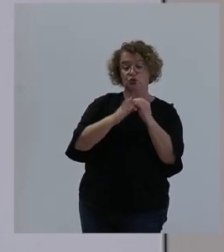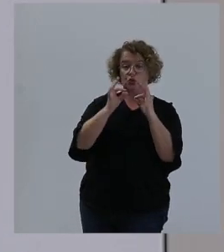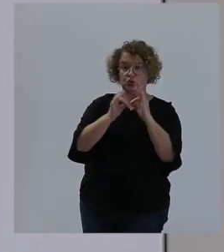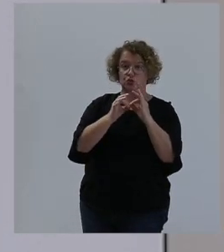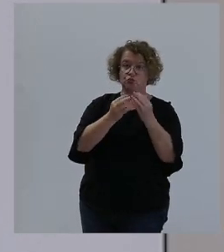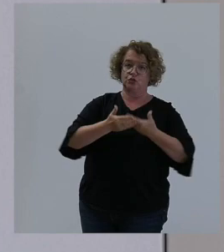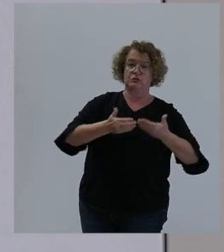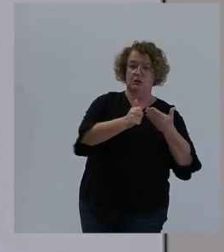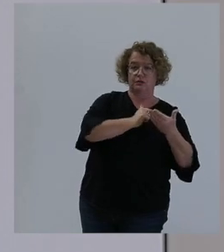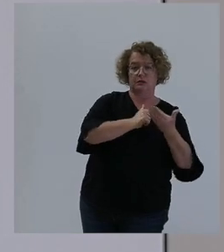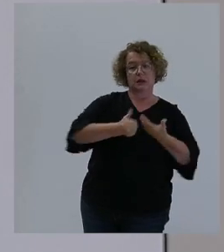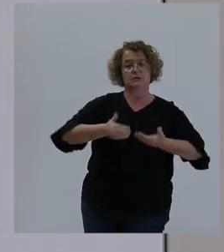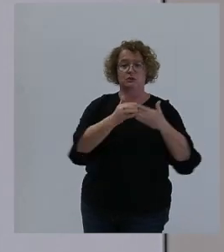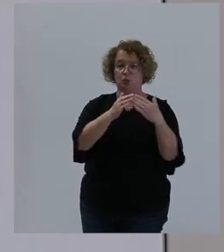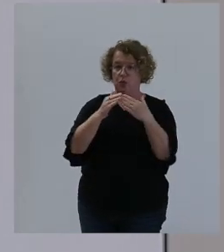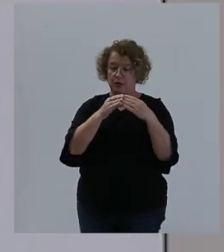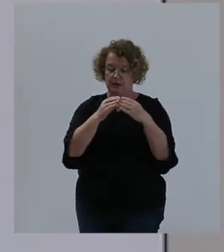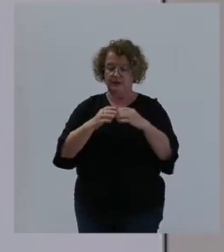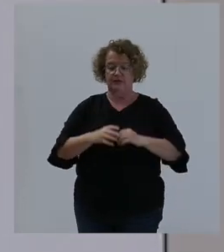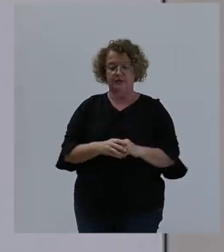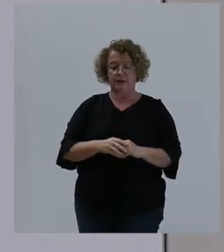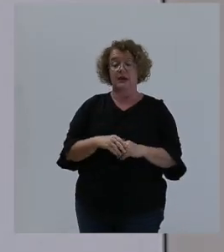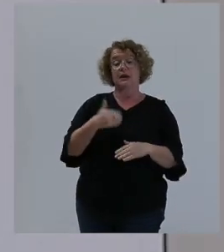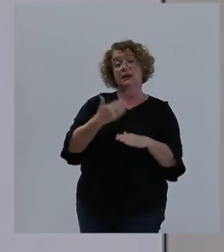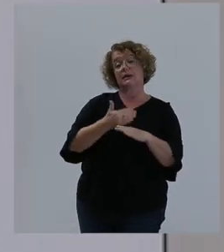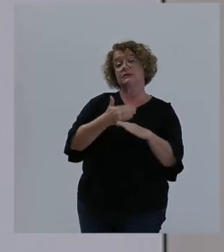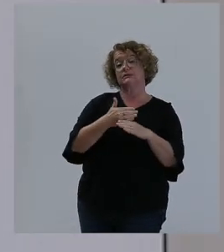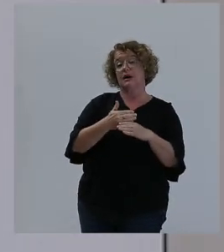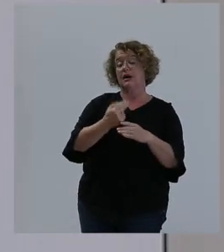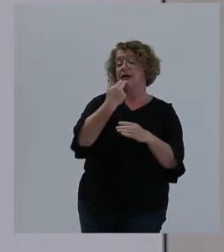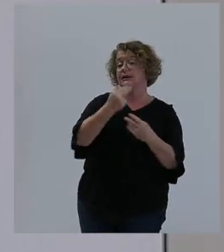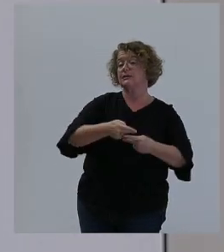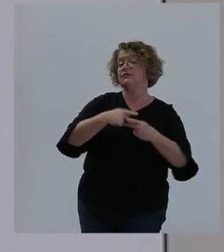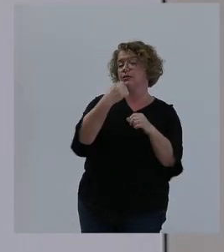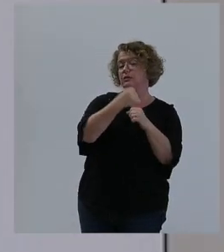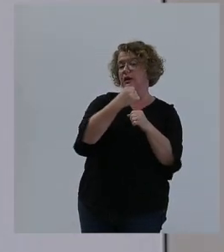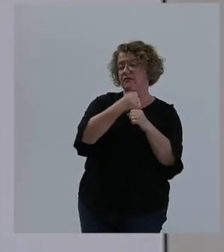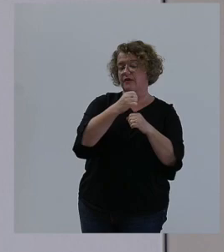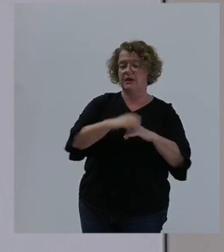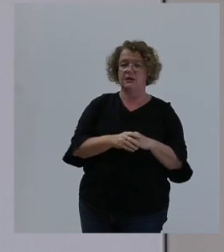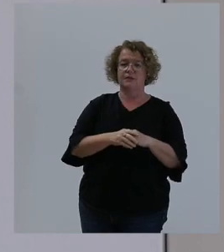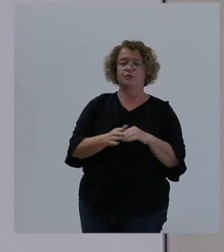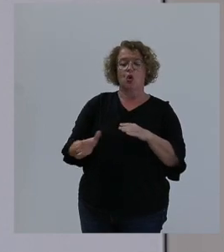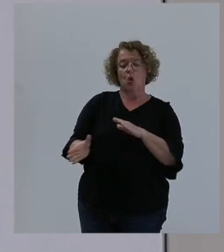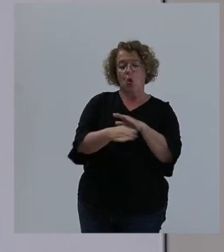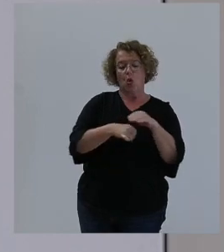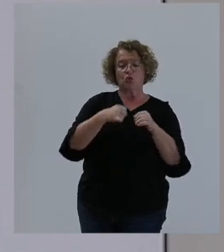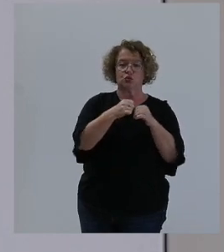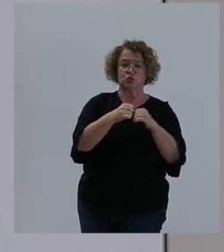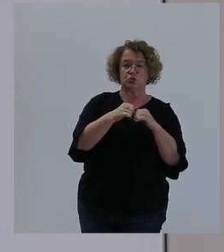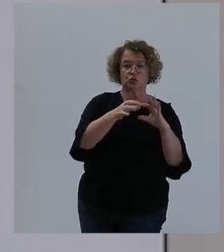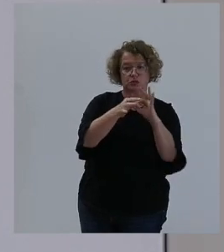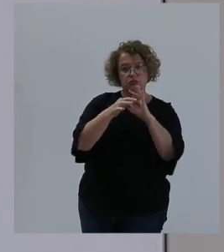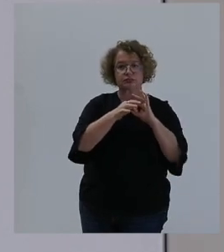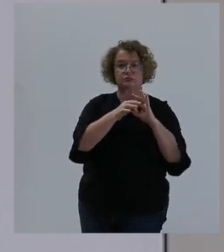individuelles et collectives. Cela s'impose en matière de qualité de vie au travail, de ressources et relations humaines, mais